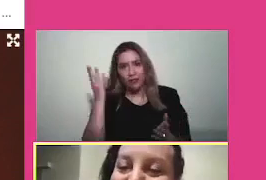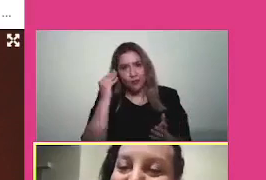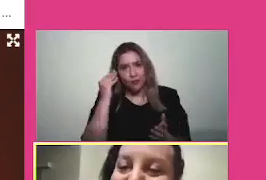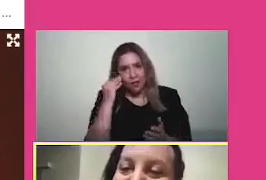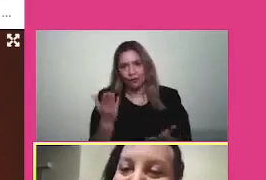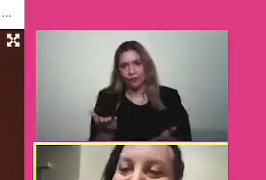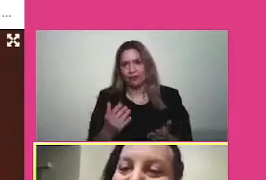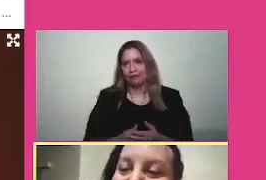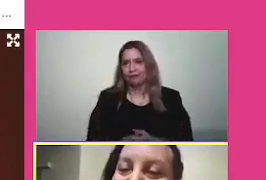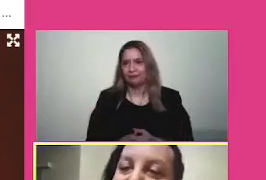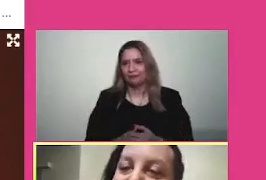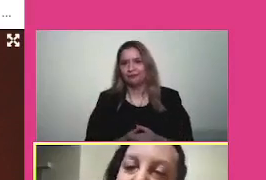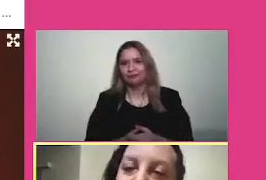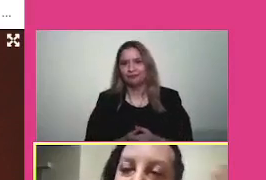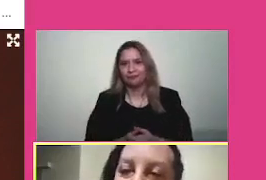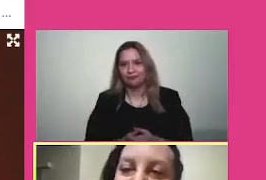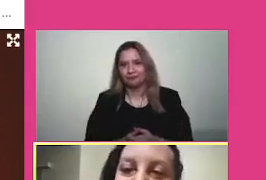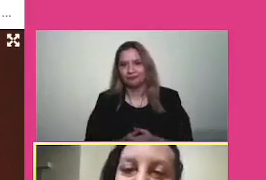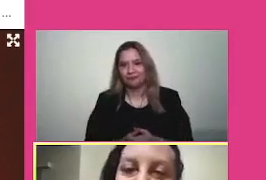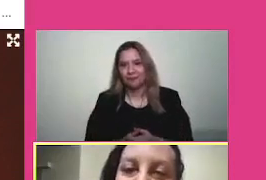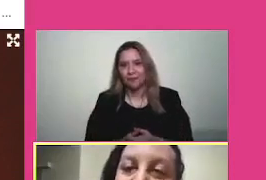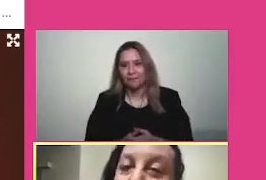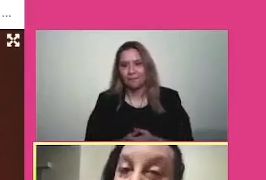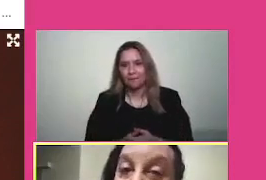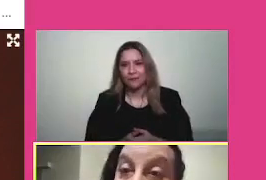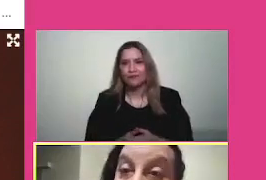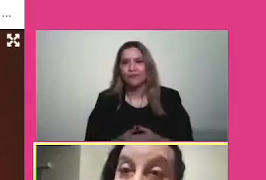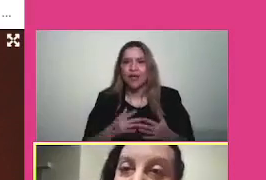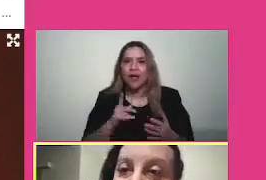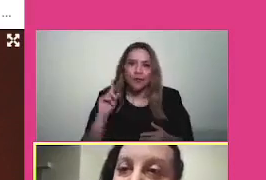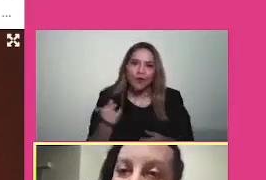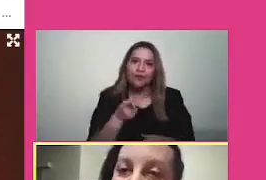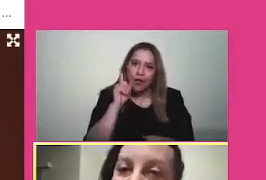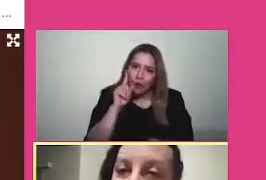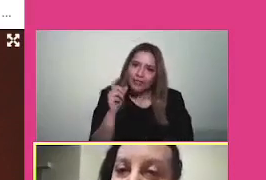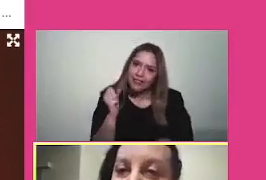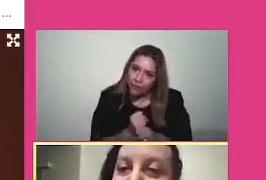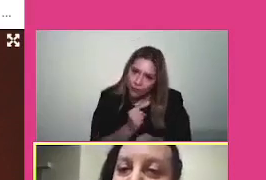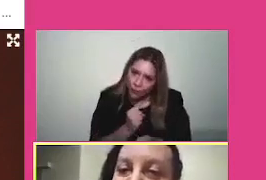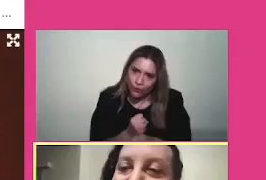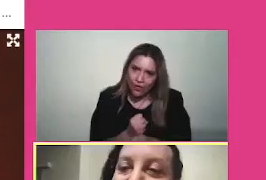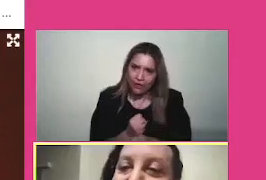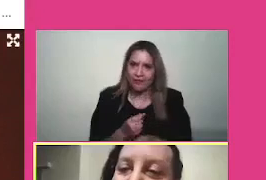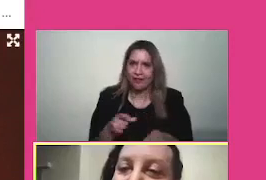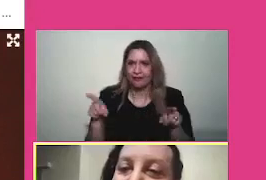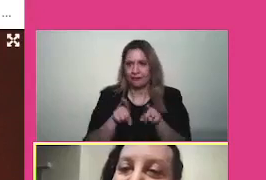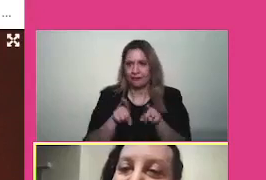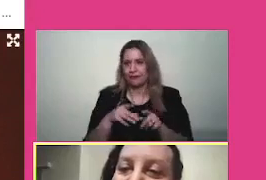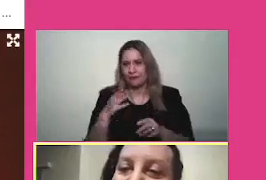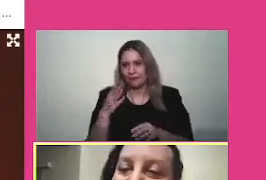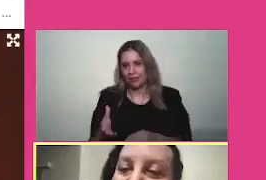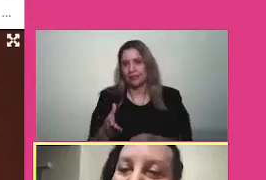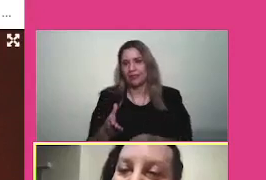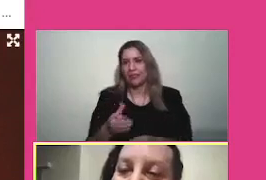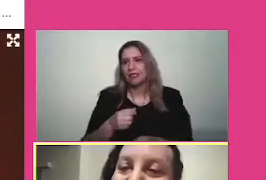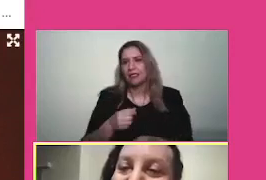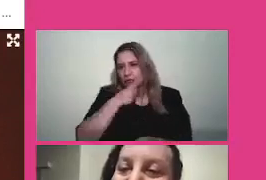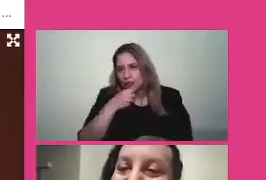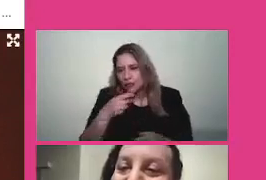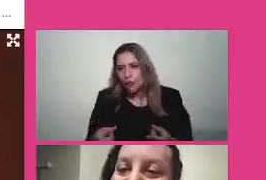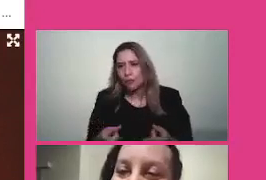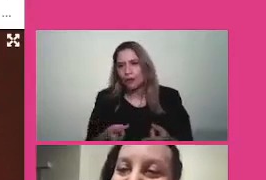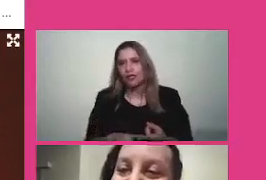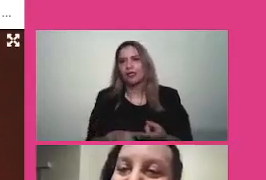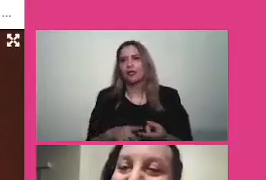σένα. Και από τα κορίτσια που δούλεψαν επίσης, νομίζω, με τους... Η κυρία Μάρκου, ναι. Η